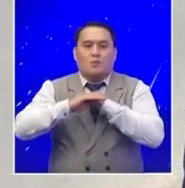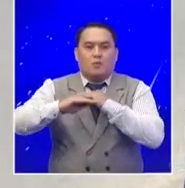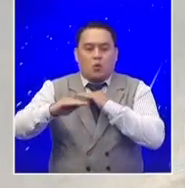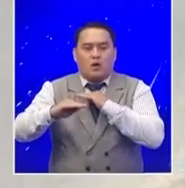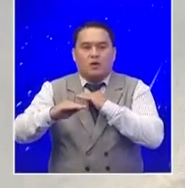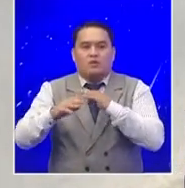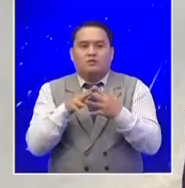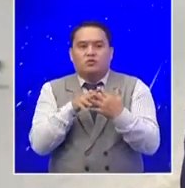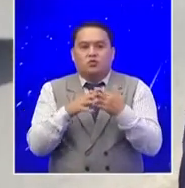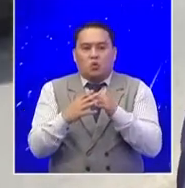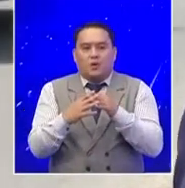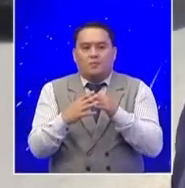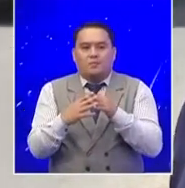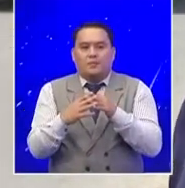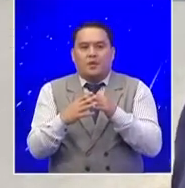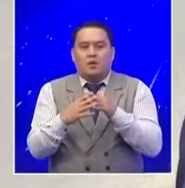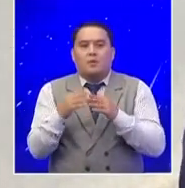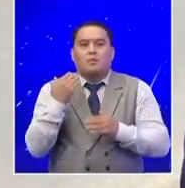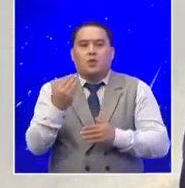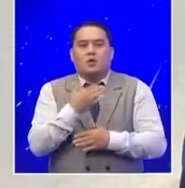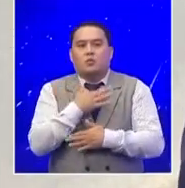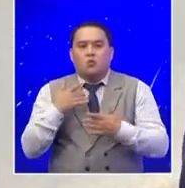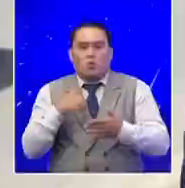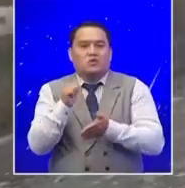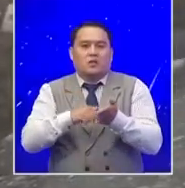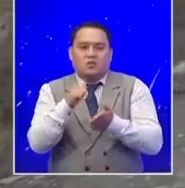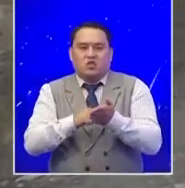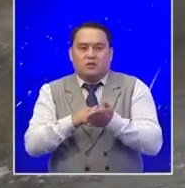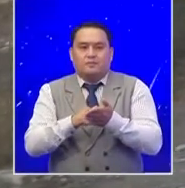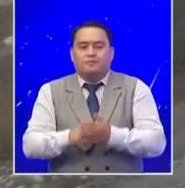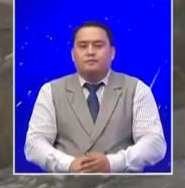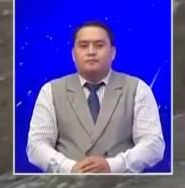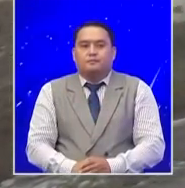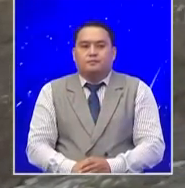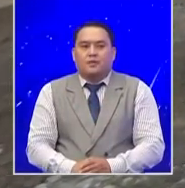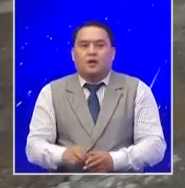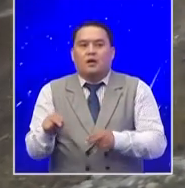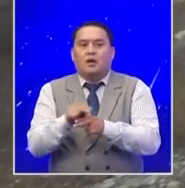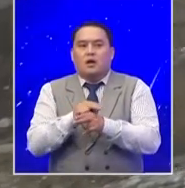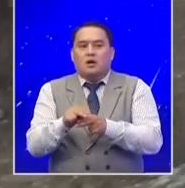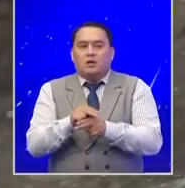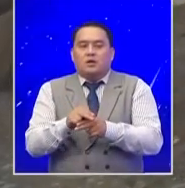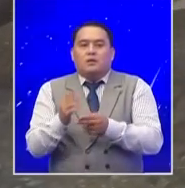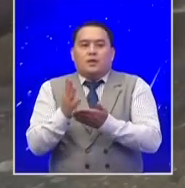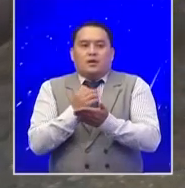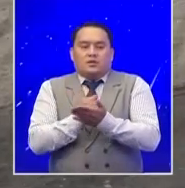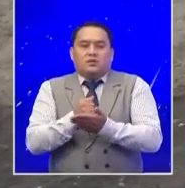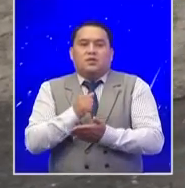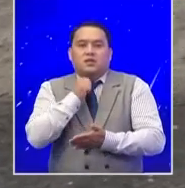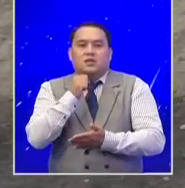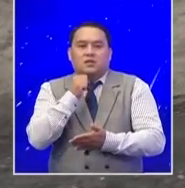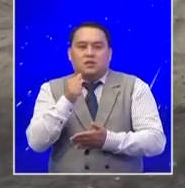в поселке Рудничный. По ним очень много замечаний. Также слабо ведется рекультивация хвостохранилища